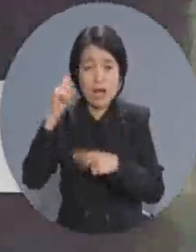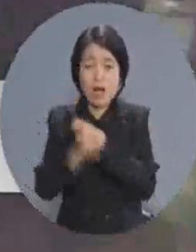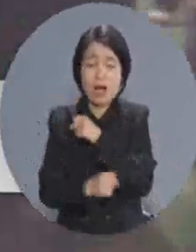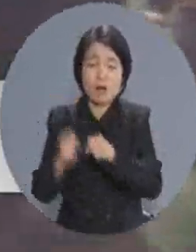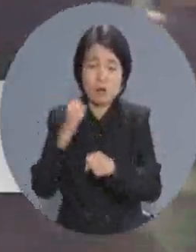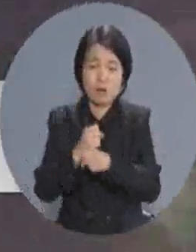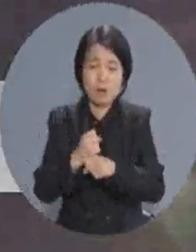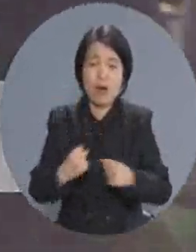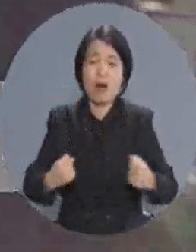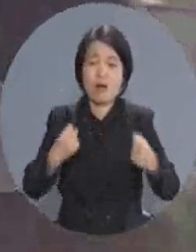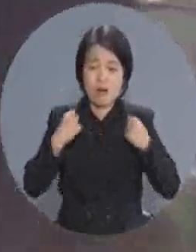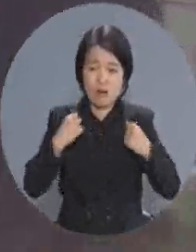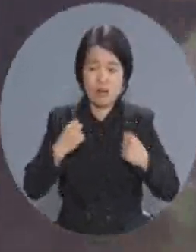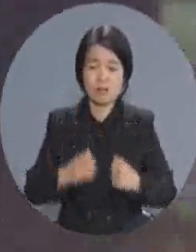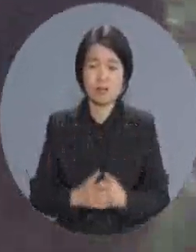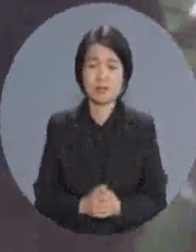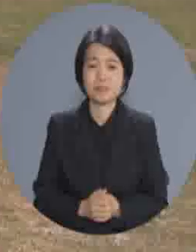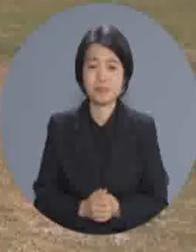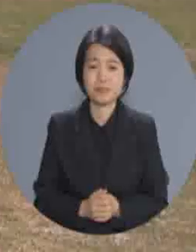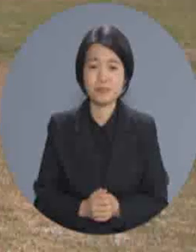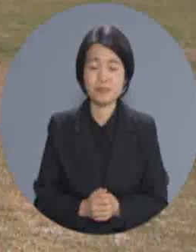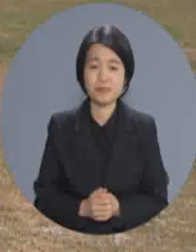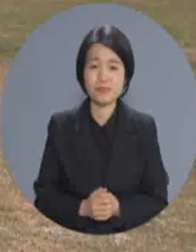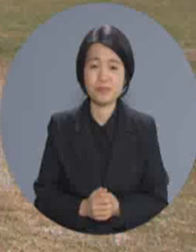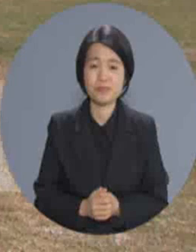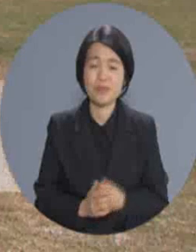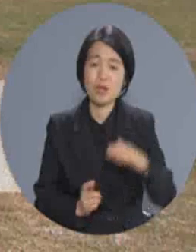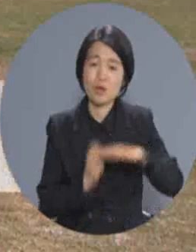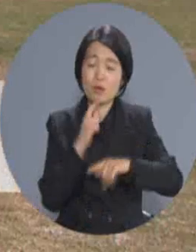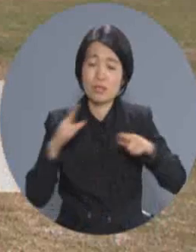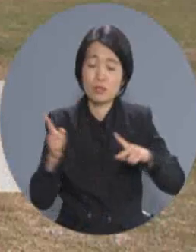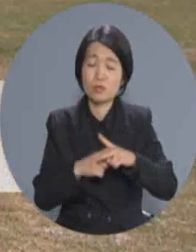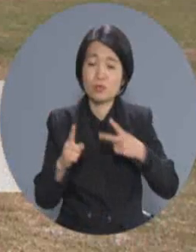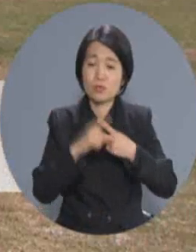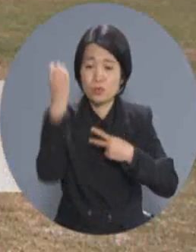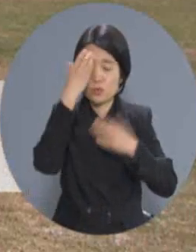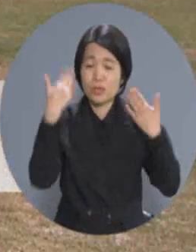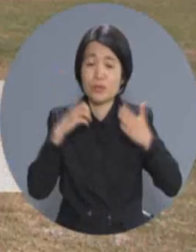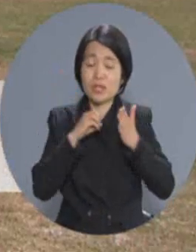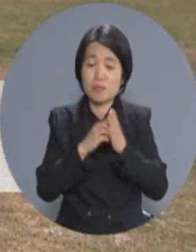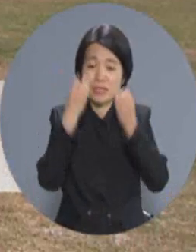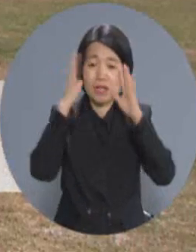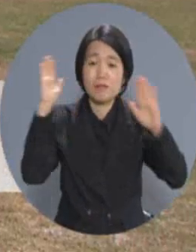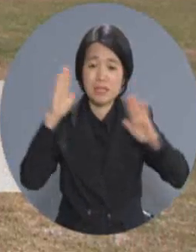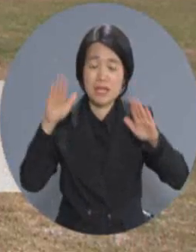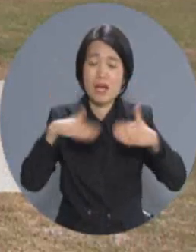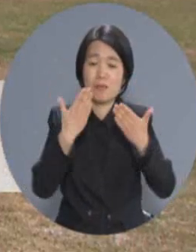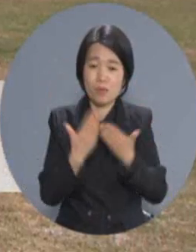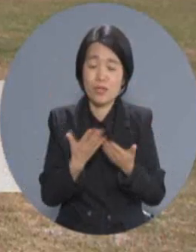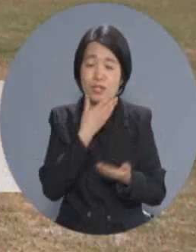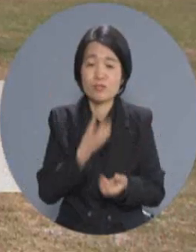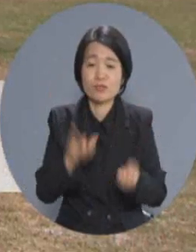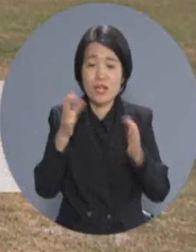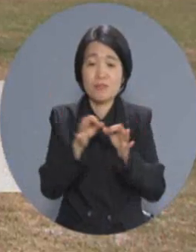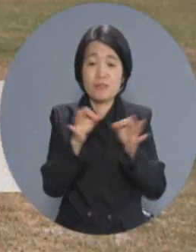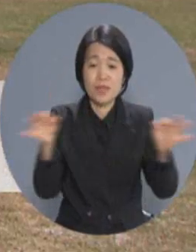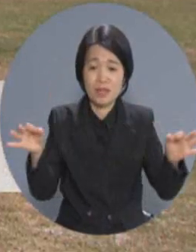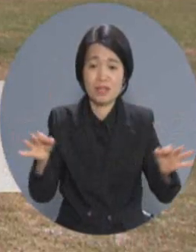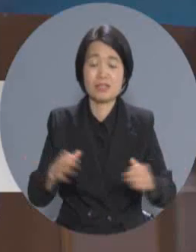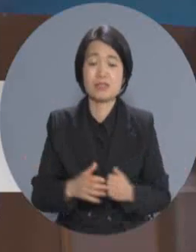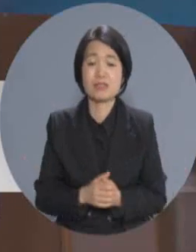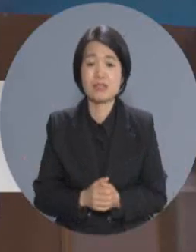건강을 회복하는 것으로 알려졌습니다 구공 지역 초중고등학교에 입학한 신입생 모두에게 축하금이